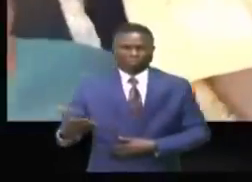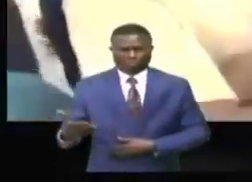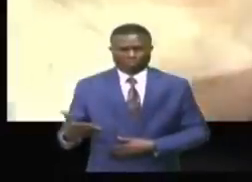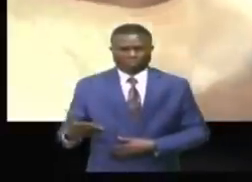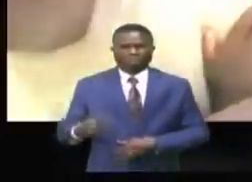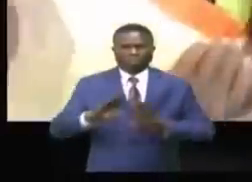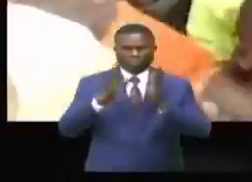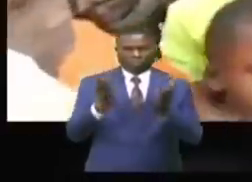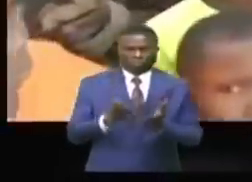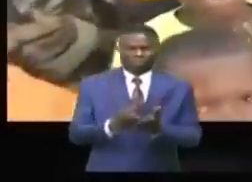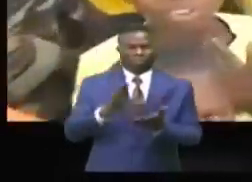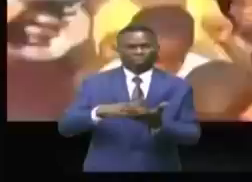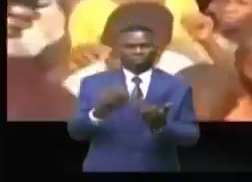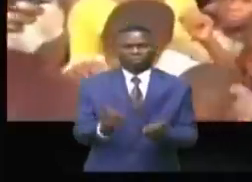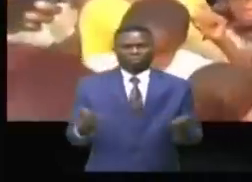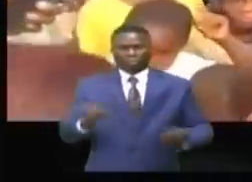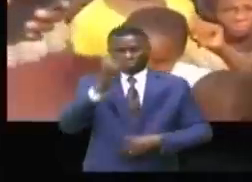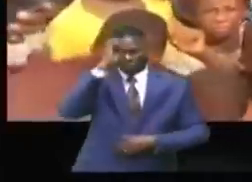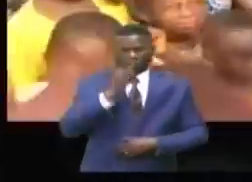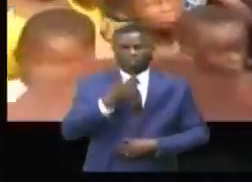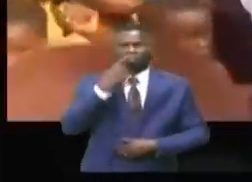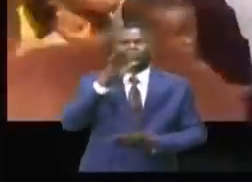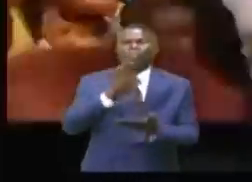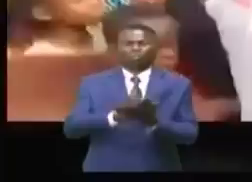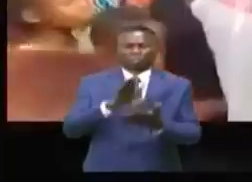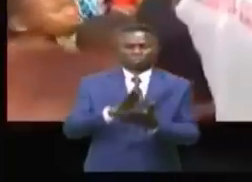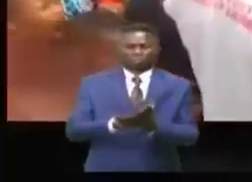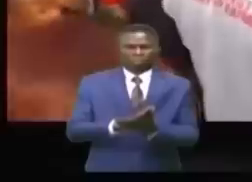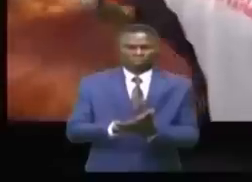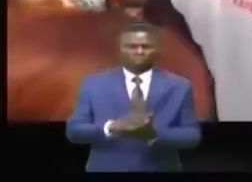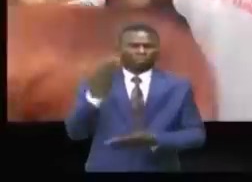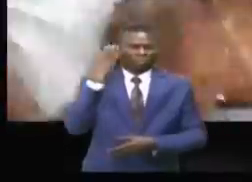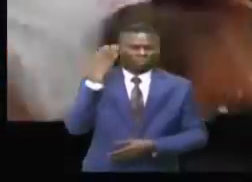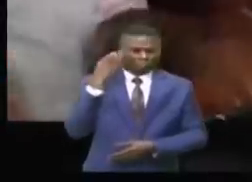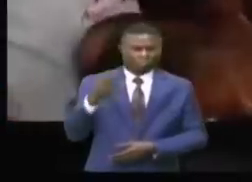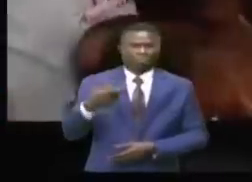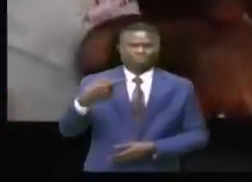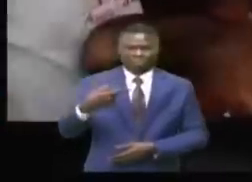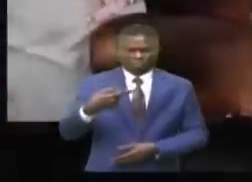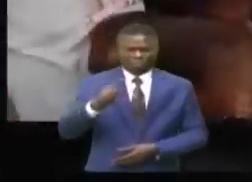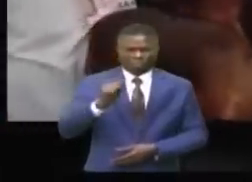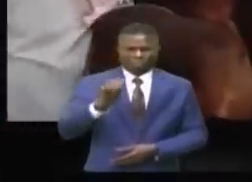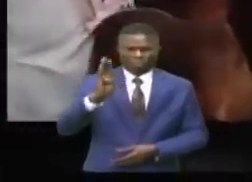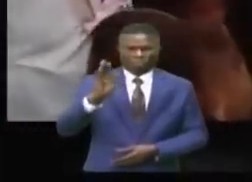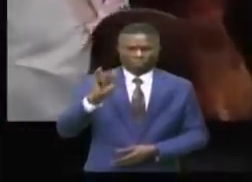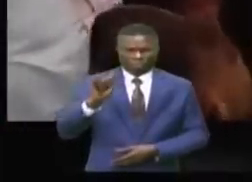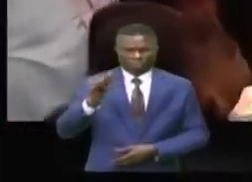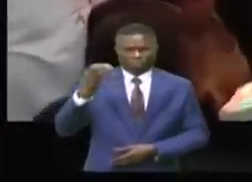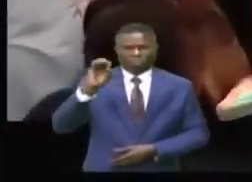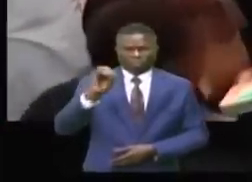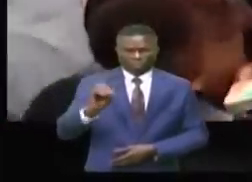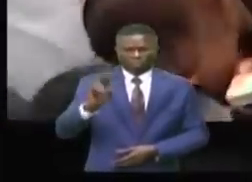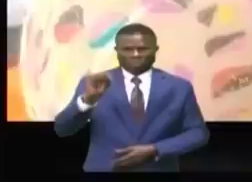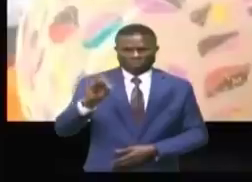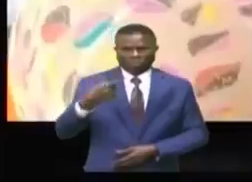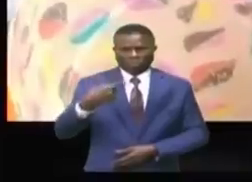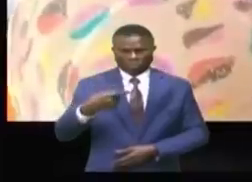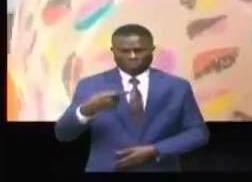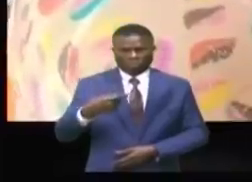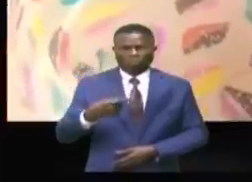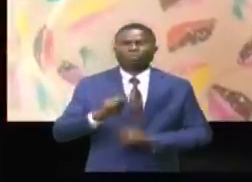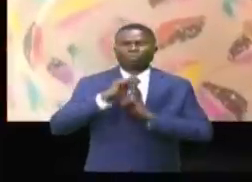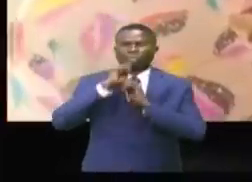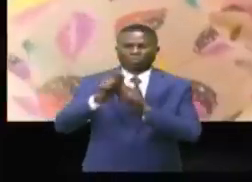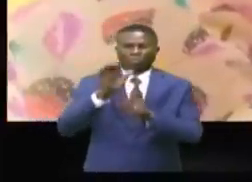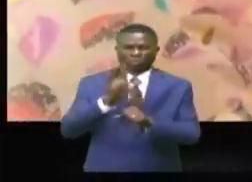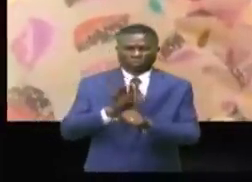tous les bénéficiaires ont témoigné leur reconnaissance au maître Augustin Kabaka, président de l'ONG des initiatives plurielles, qui ne cesse de poser des